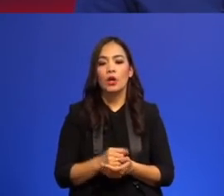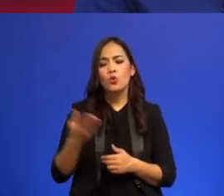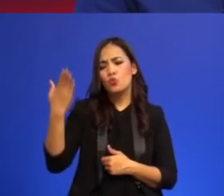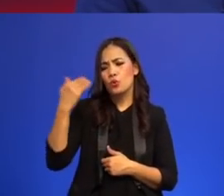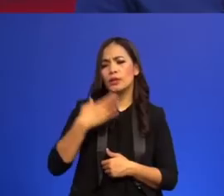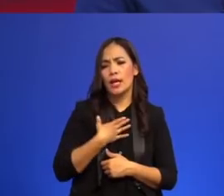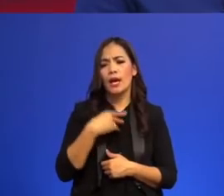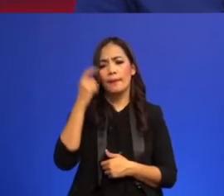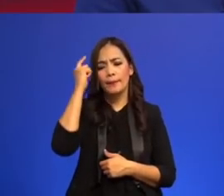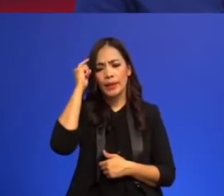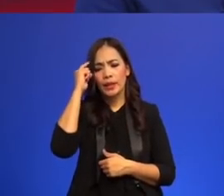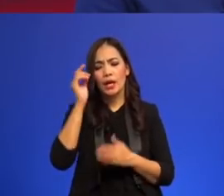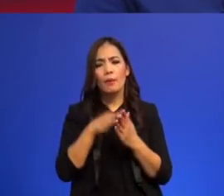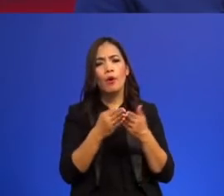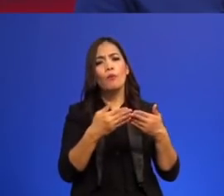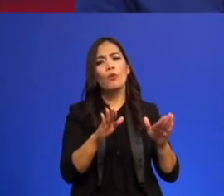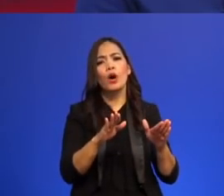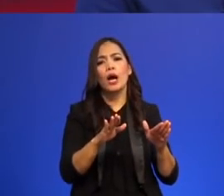saya pengen membuka